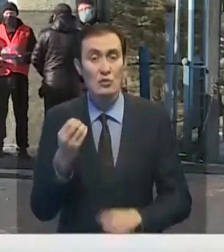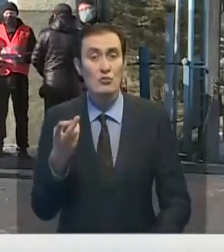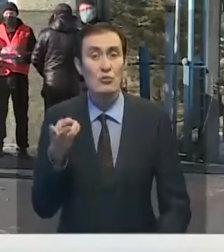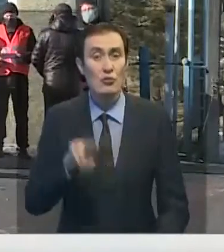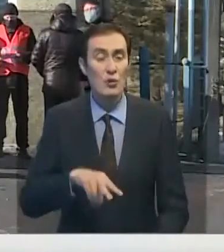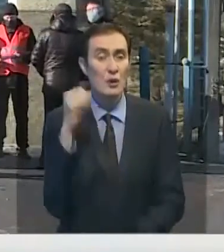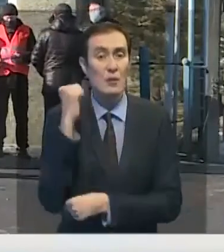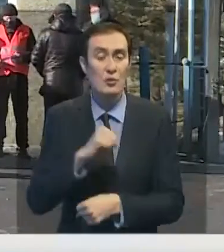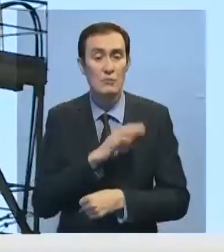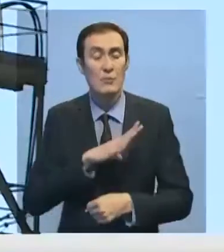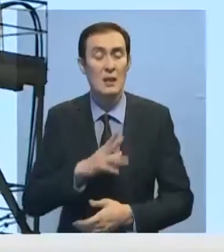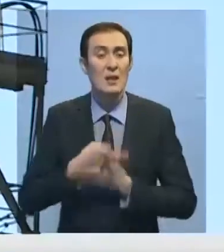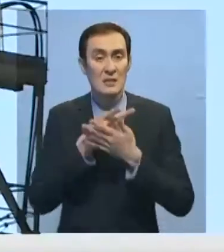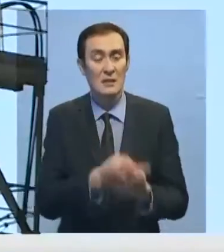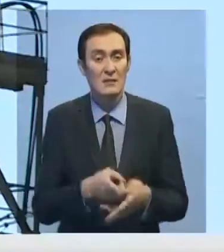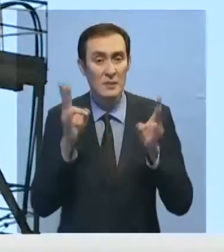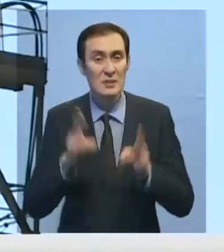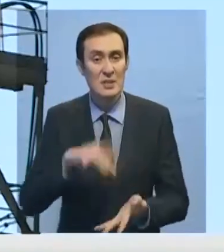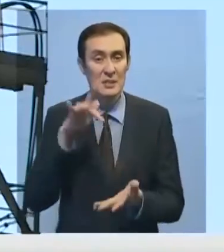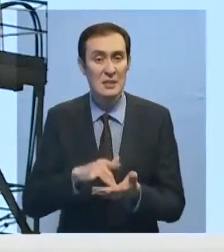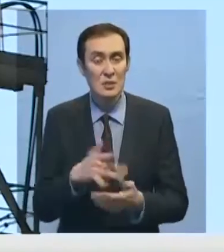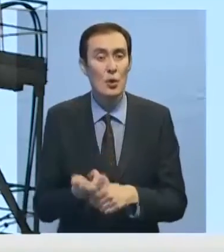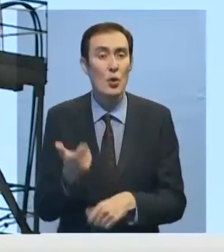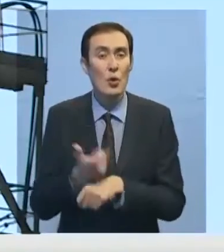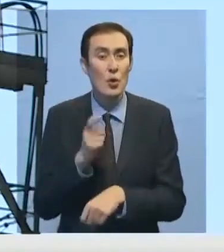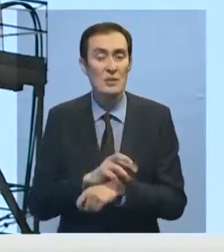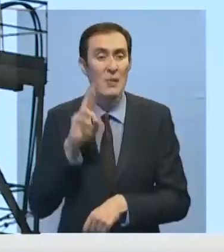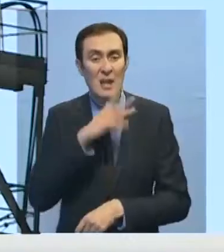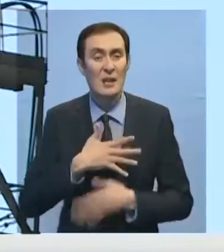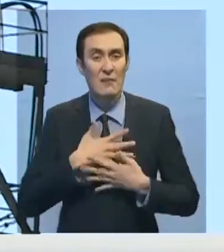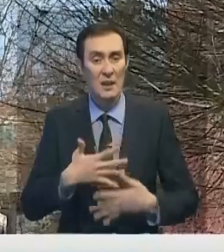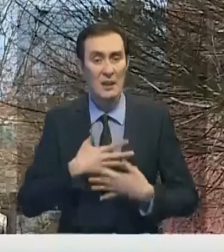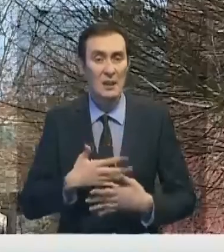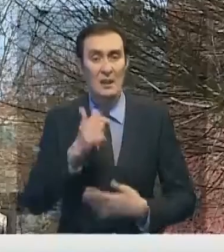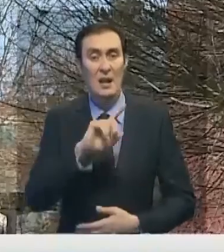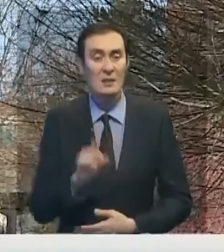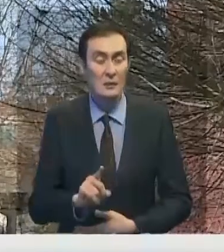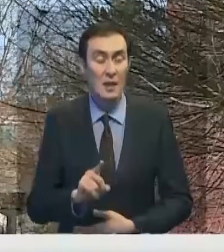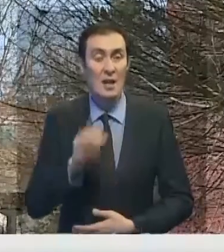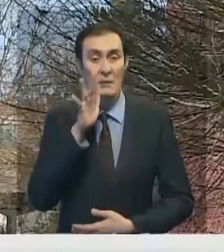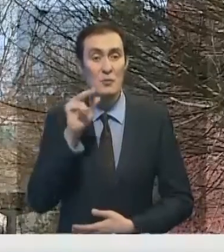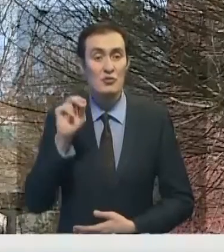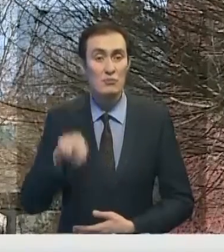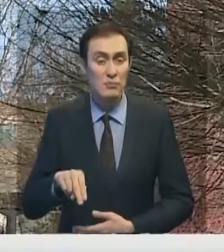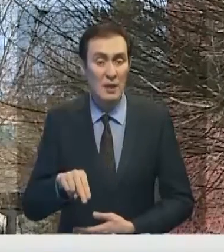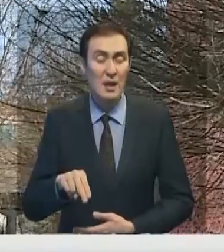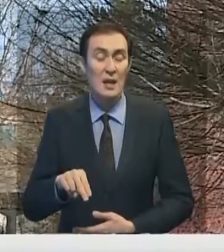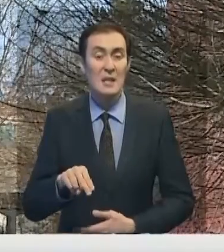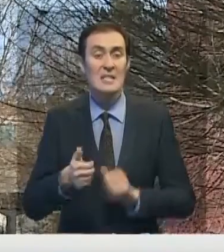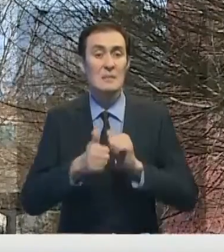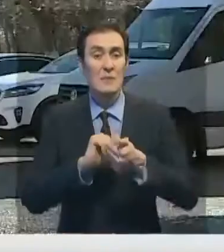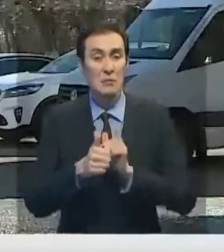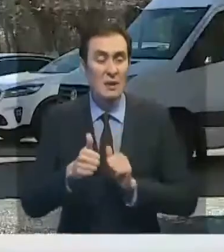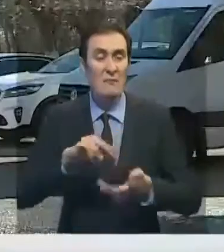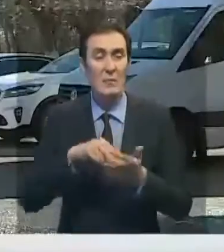двое горняков были доставлены в травматологический центр с острым отравлением шахтными газами. В момент ЧП смена